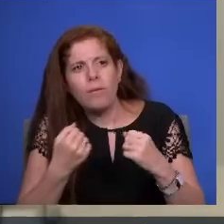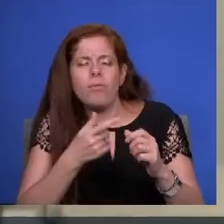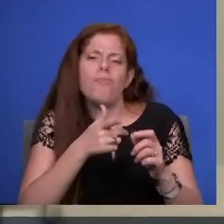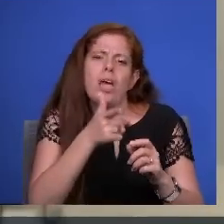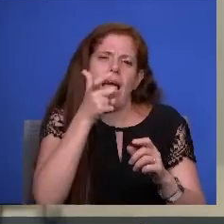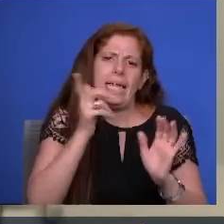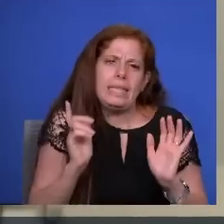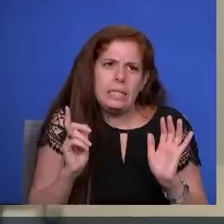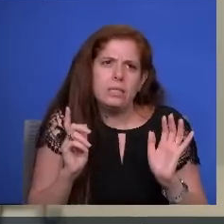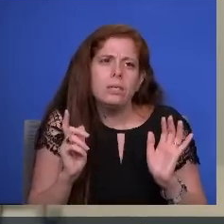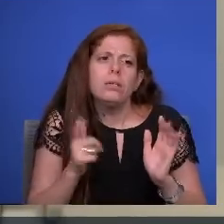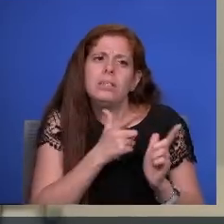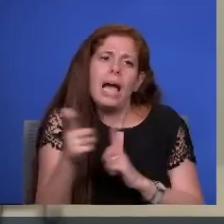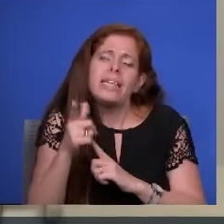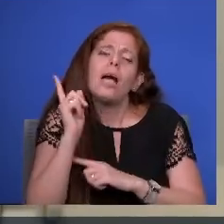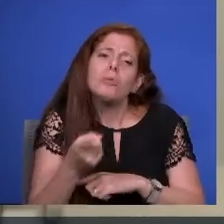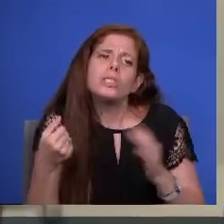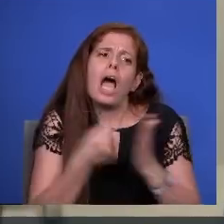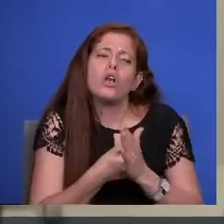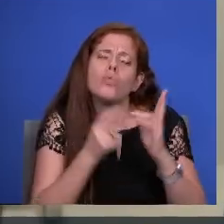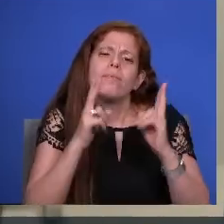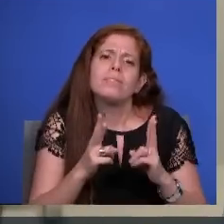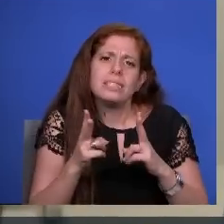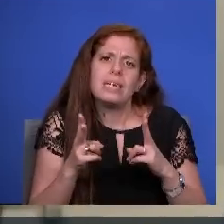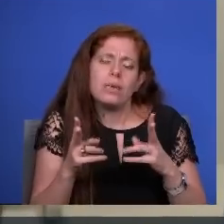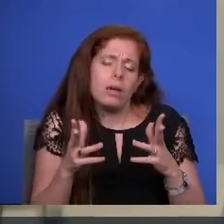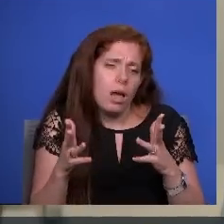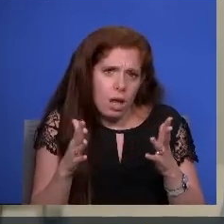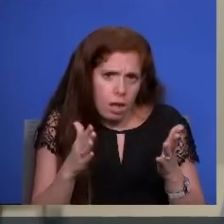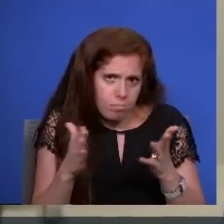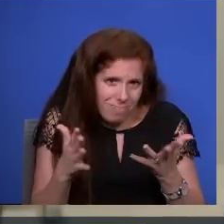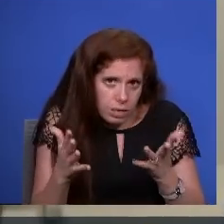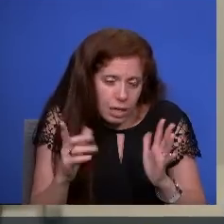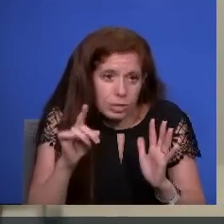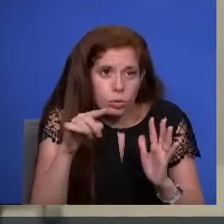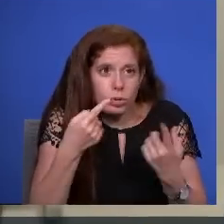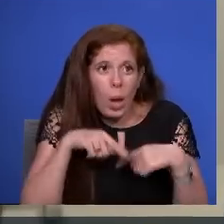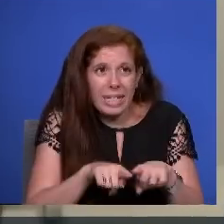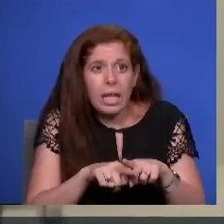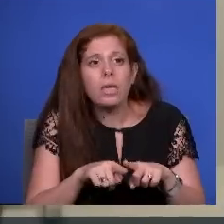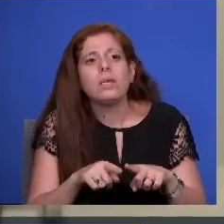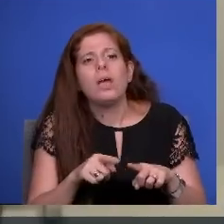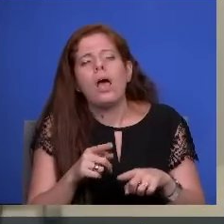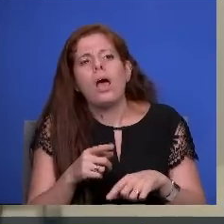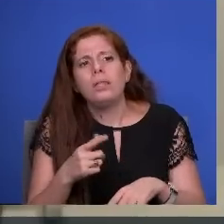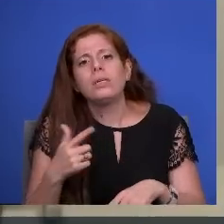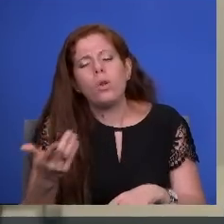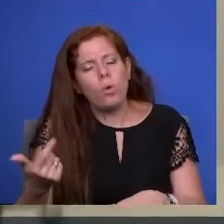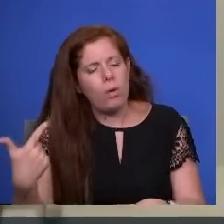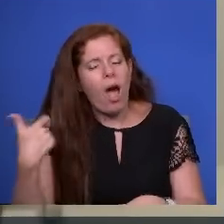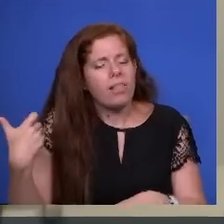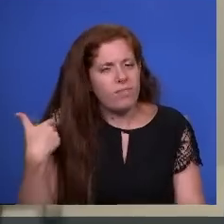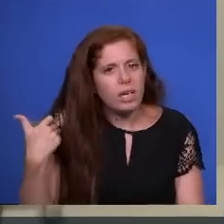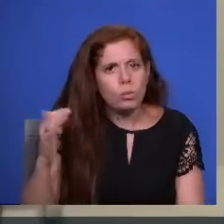ויריתי. יריתי כמה שצריך עד שהוא הפסיק לזוז. תוך כדי כאילו אני מקבל, אני חוטף כדור, כאילו זה